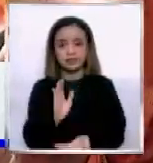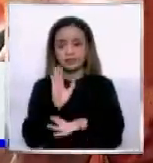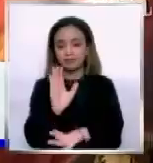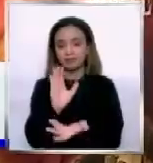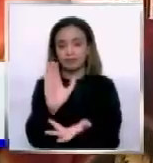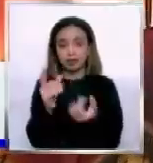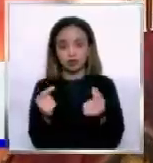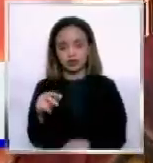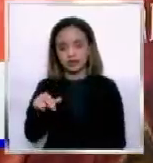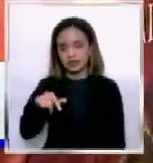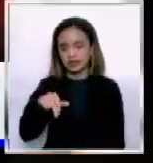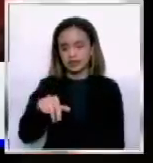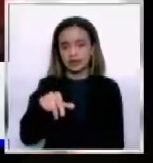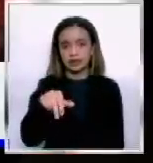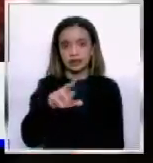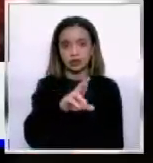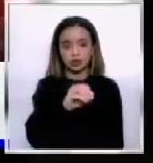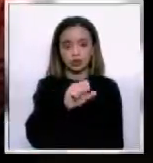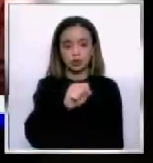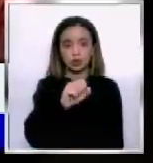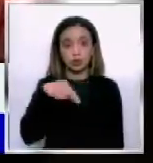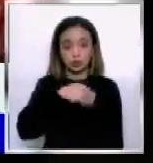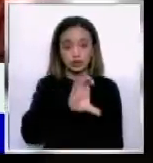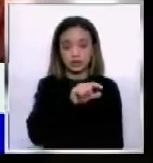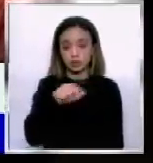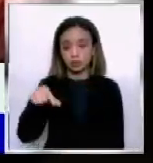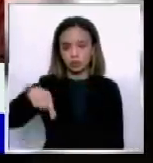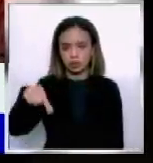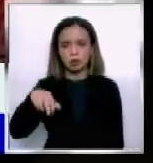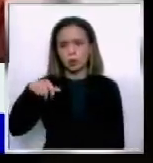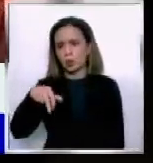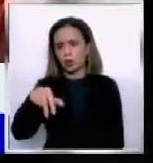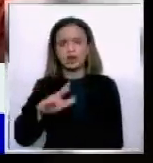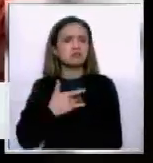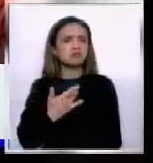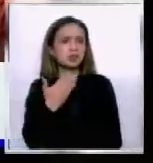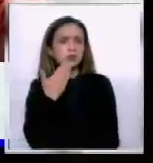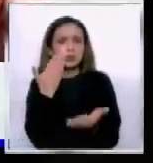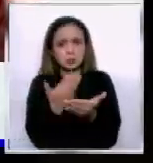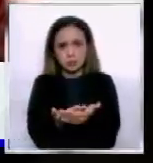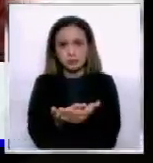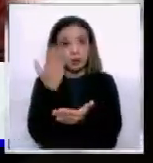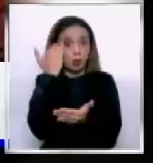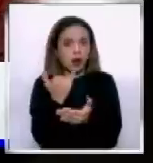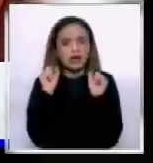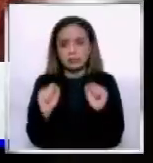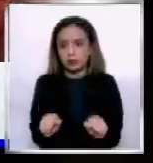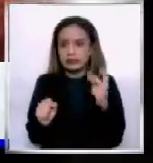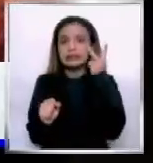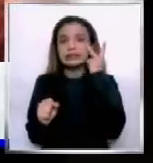sa Quezon City hanggang sa Quiapo. Masarap po sa feeling po kasi makikita naman po namin ang mahal na pong ama namin